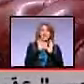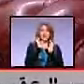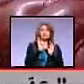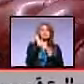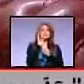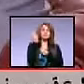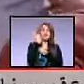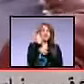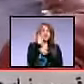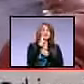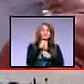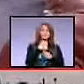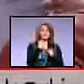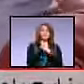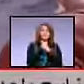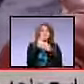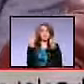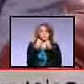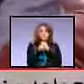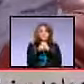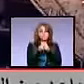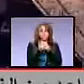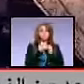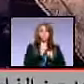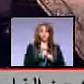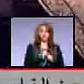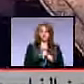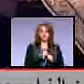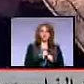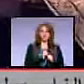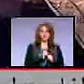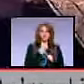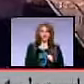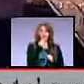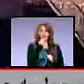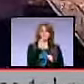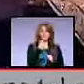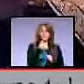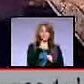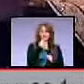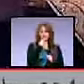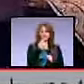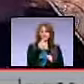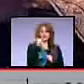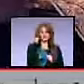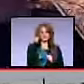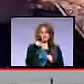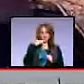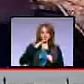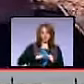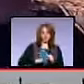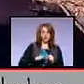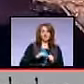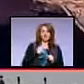يقدر يعيش معهم في الجو، يعيش معهم. هو ما يعرفش بقى إنه كان بيتعامل مع شيطان صغير، لا عارف يصور ولا عارف كاميرات ولا عارف إضاءة